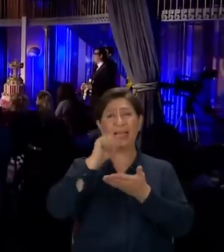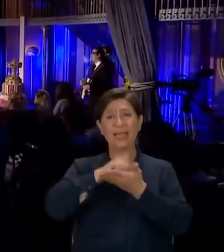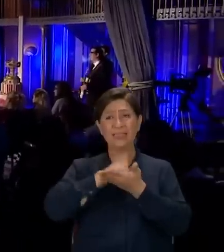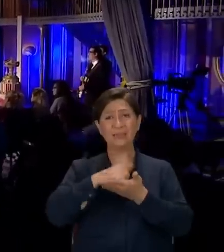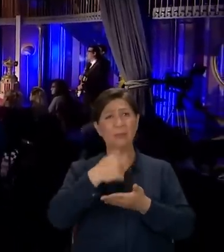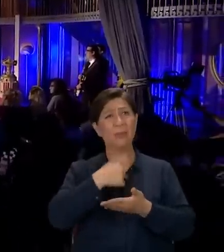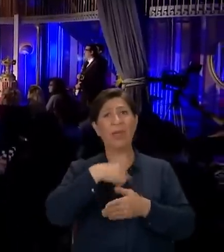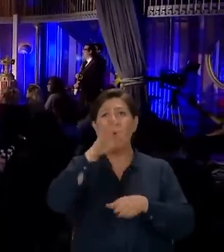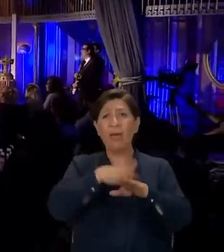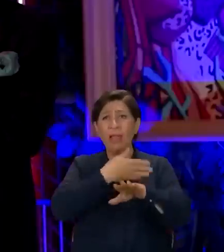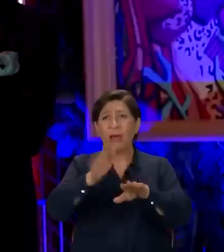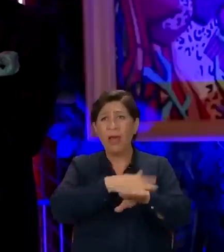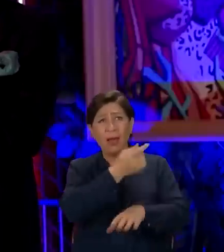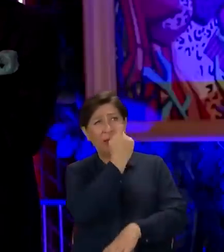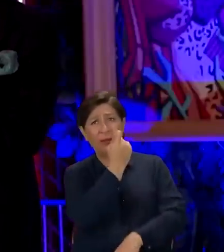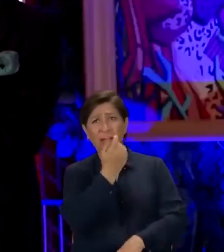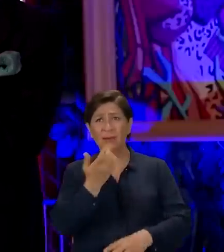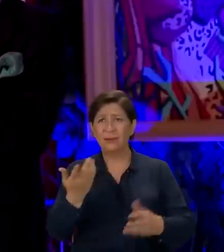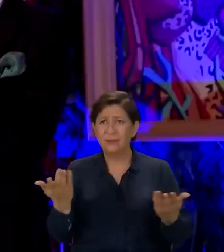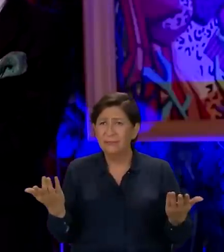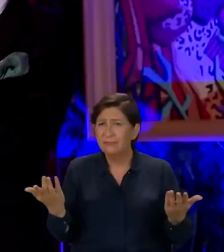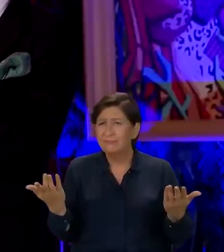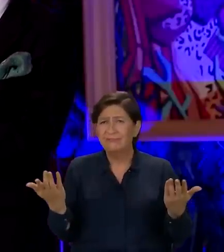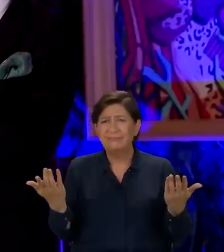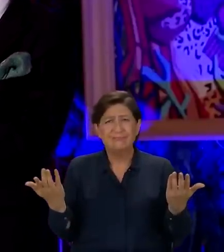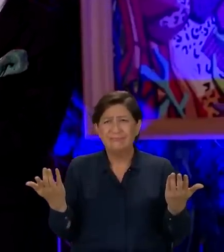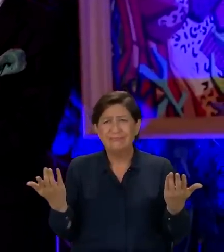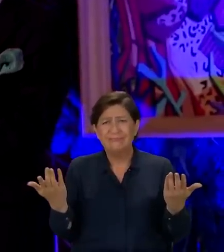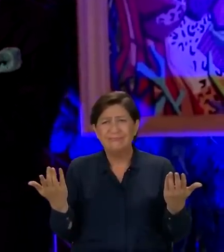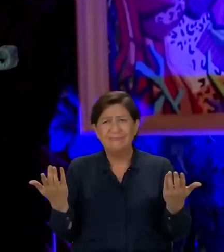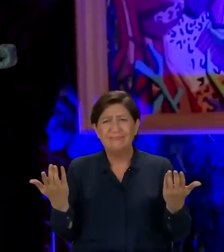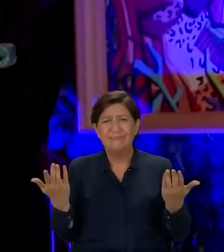gazeteci bana yalaka dedi. Evet.